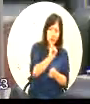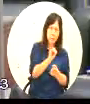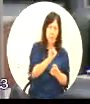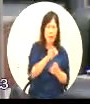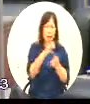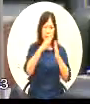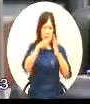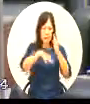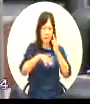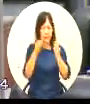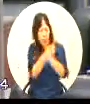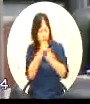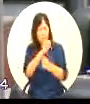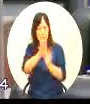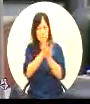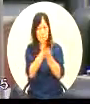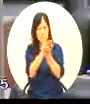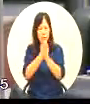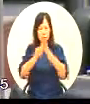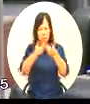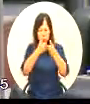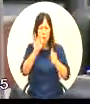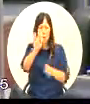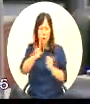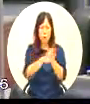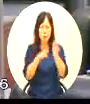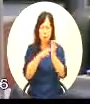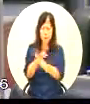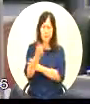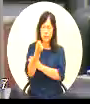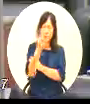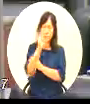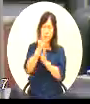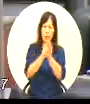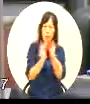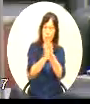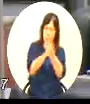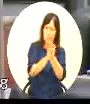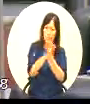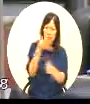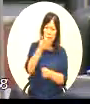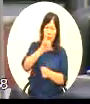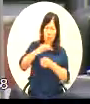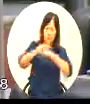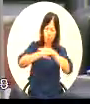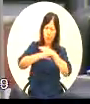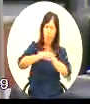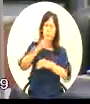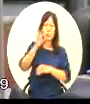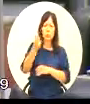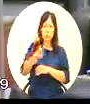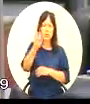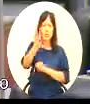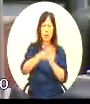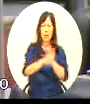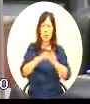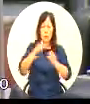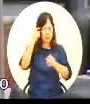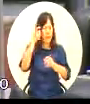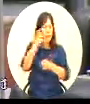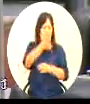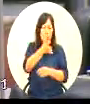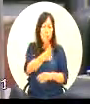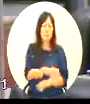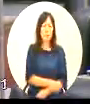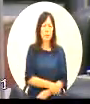暴防治的等等的相关的委员，也一直努力在推动这个性别平权。所以首先我大概要先请教你有